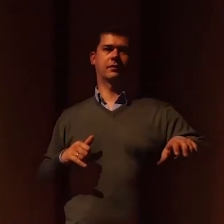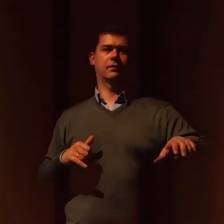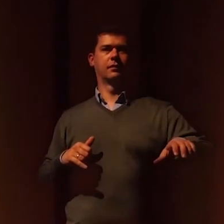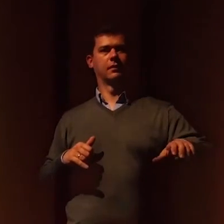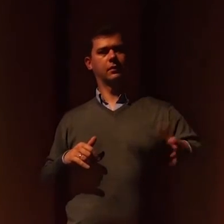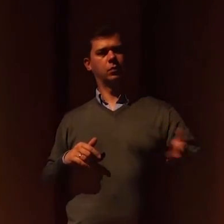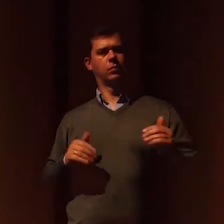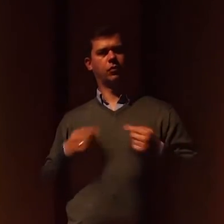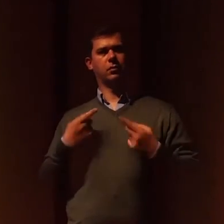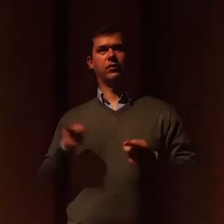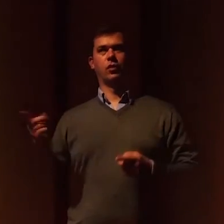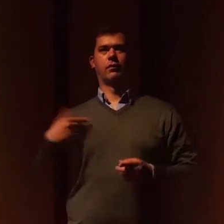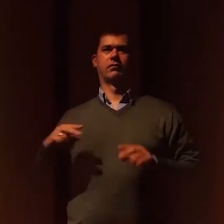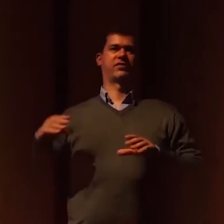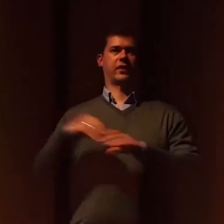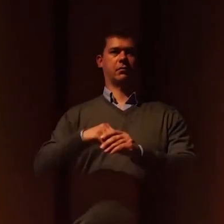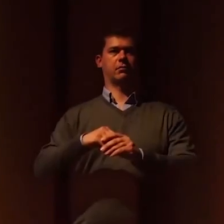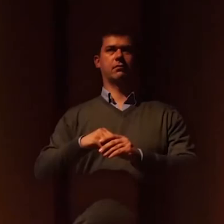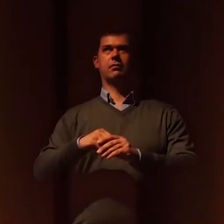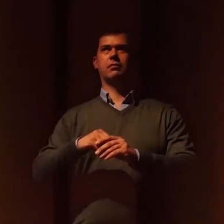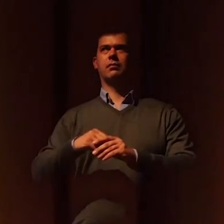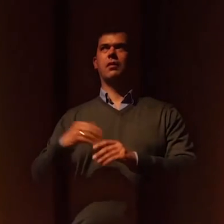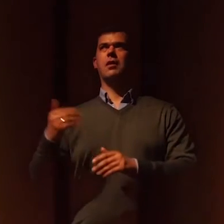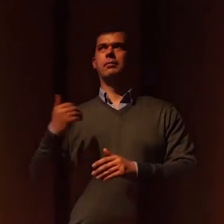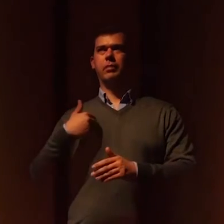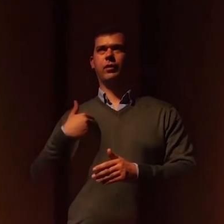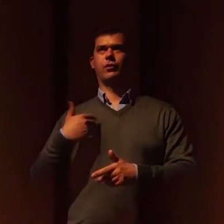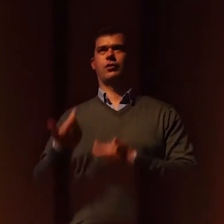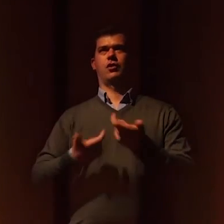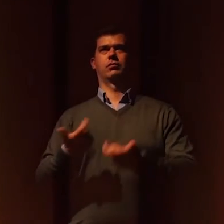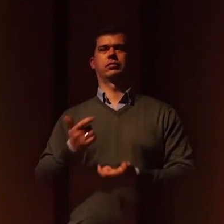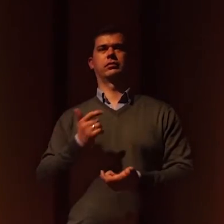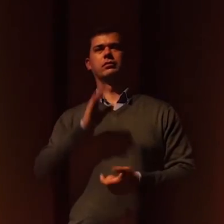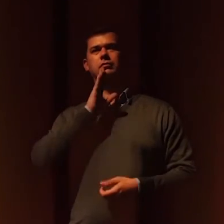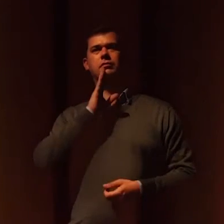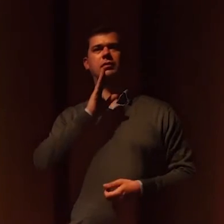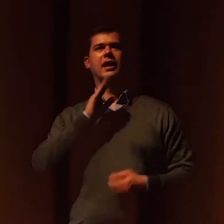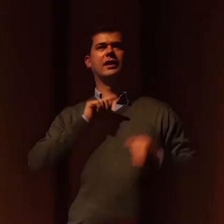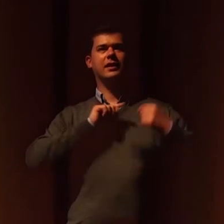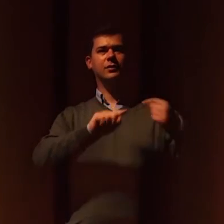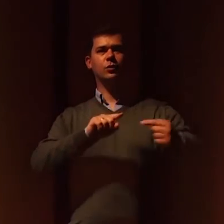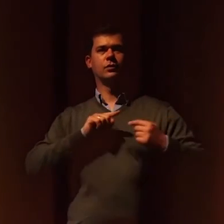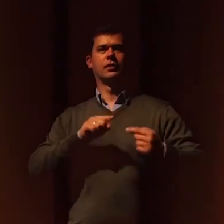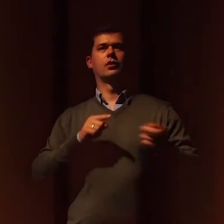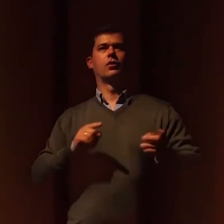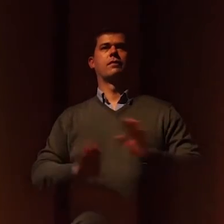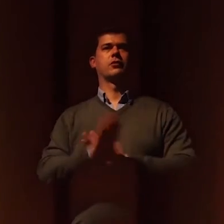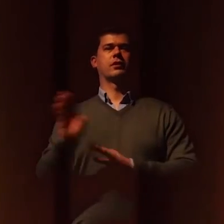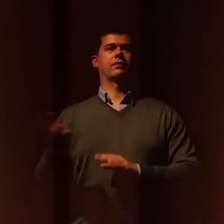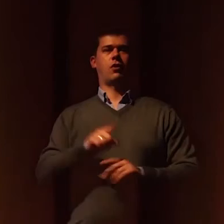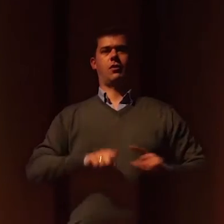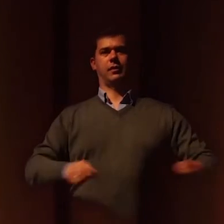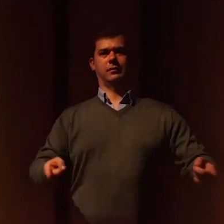że ja Brałam udział już nawet w takich dyskusjach z przedstawicielami